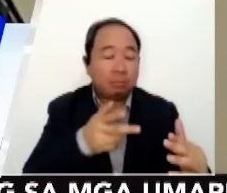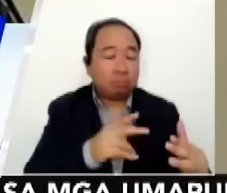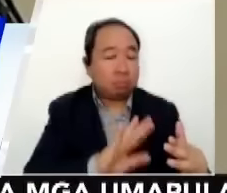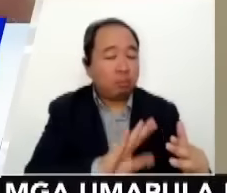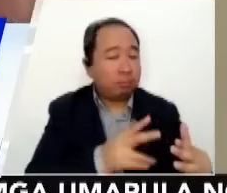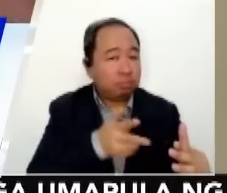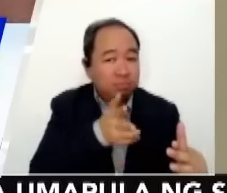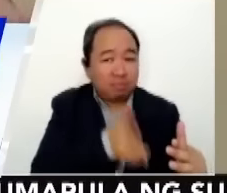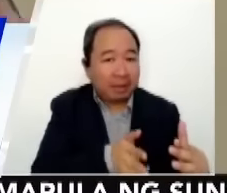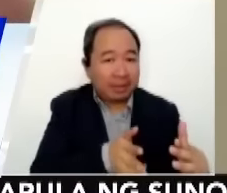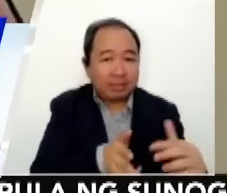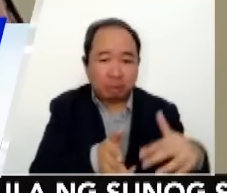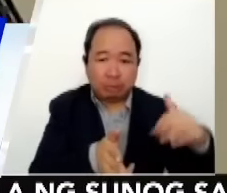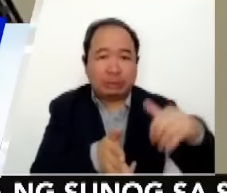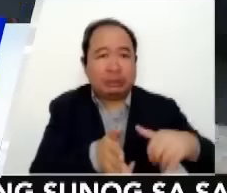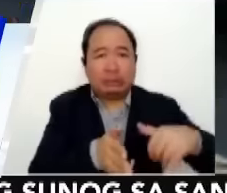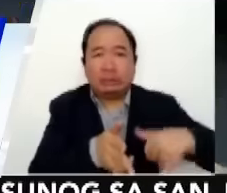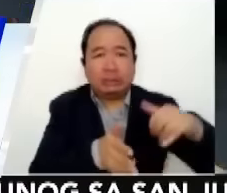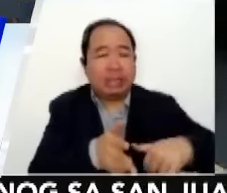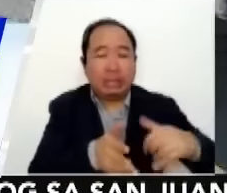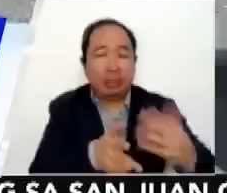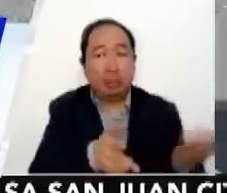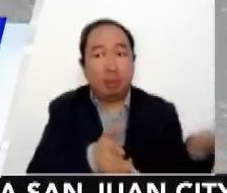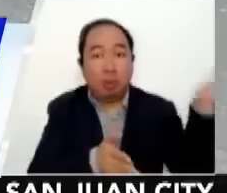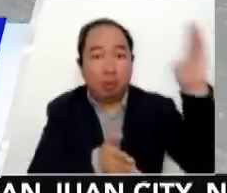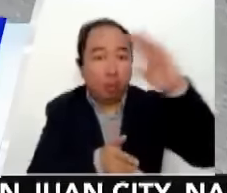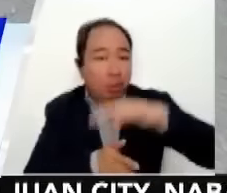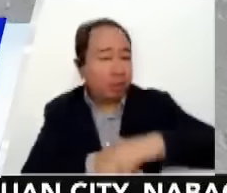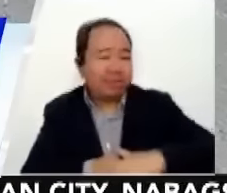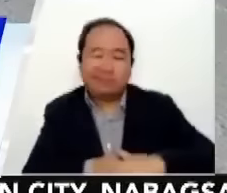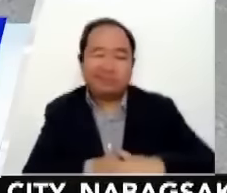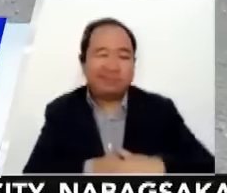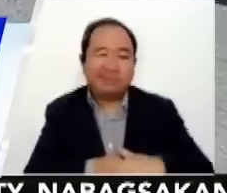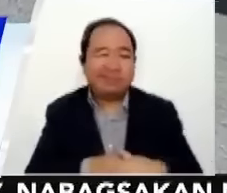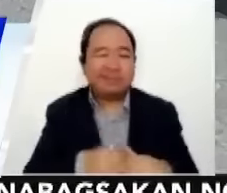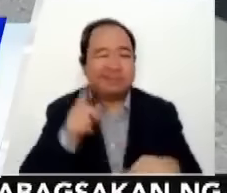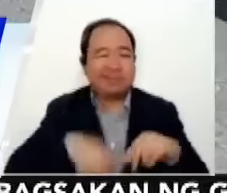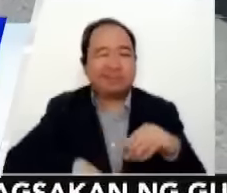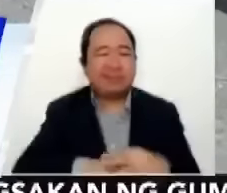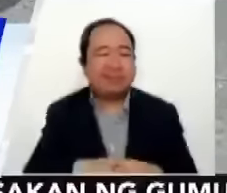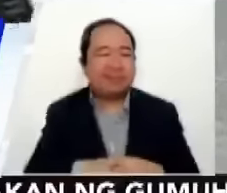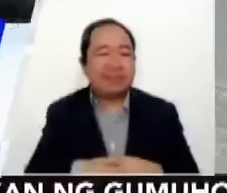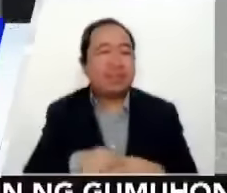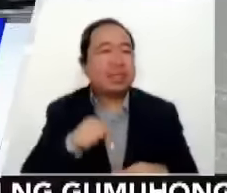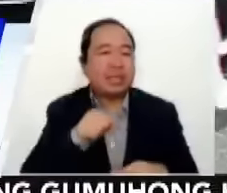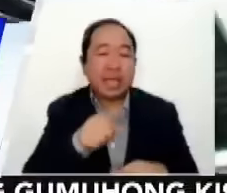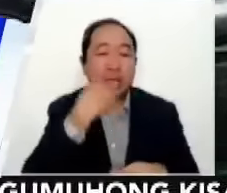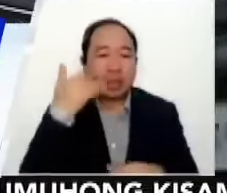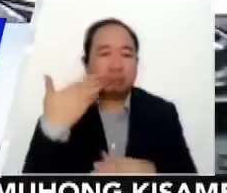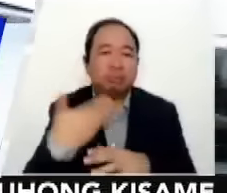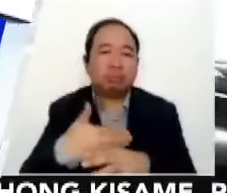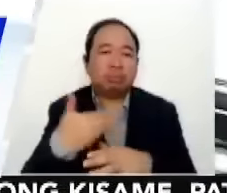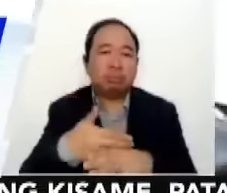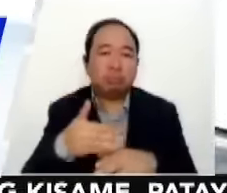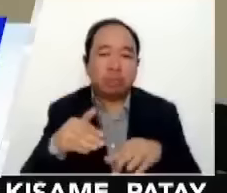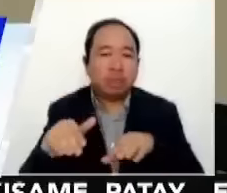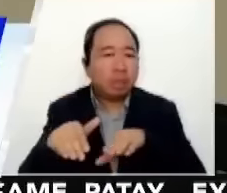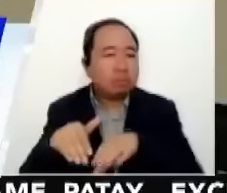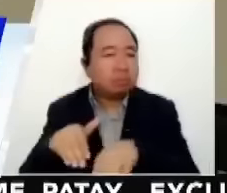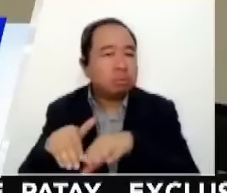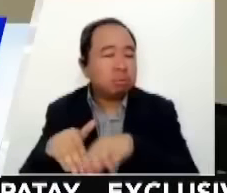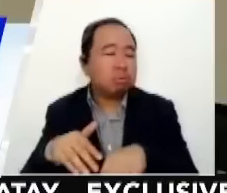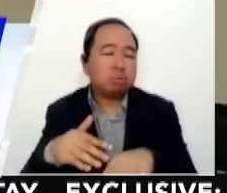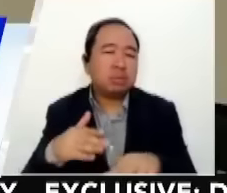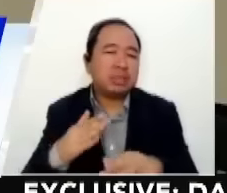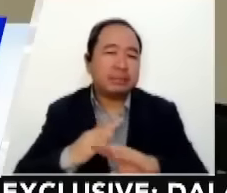The whole day, minsan the whole night pa eh. Ang mga ito raw ang dahilan ng matinding trapiko sa mga kalsada. Kung naka-obstruction sila,